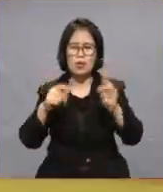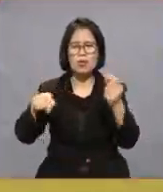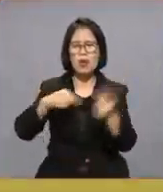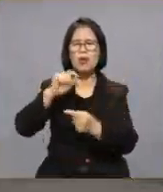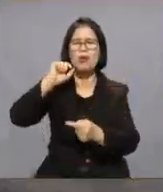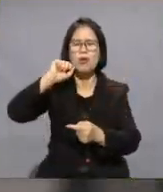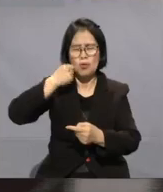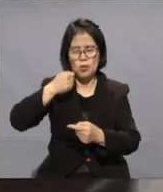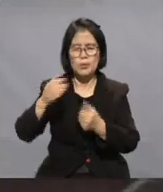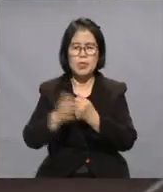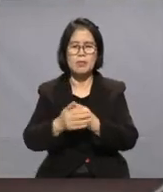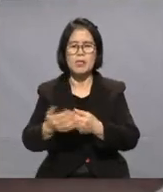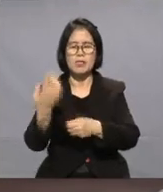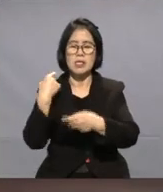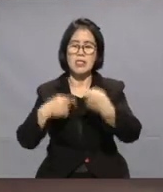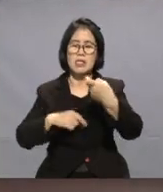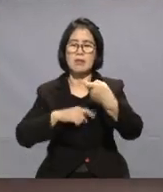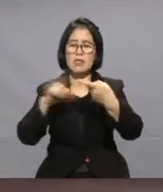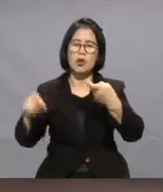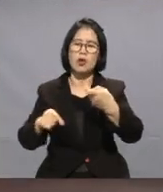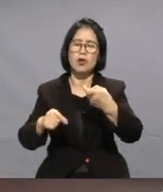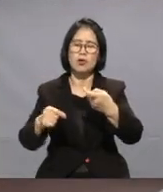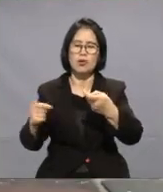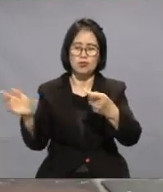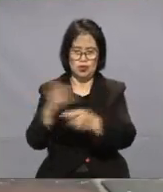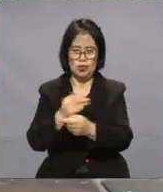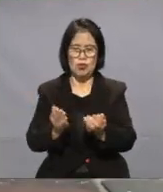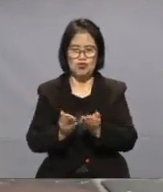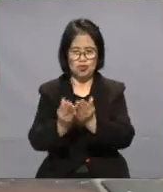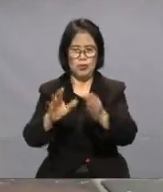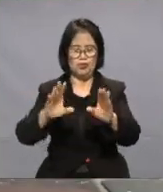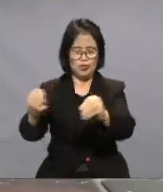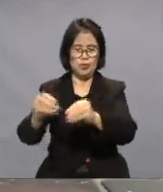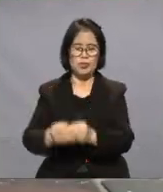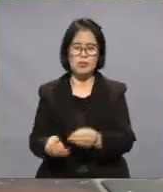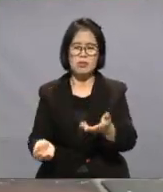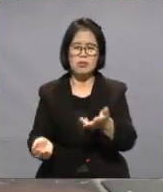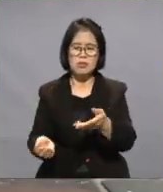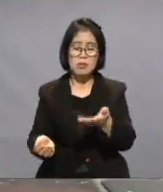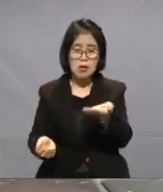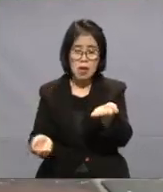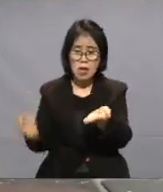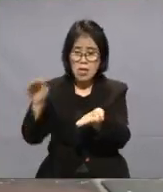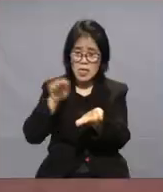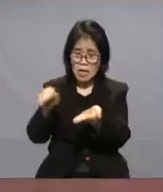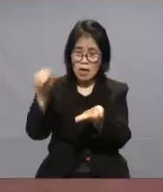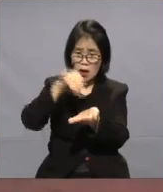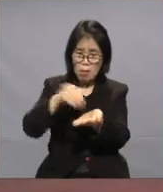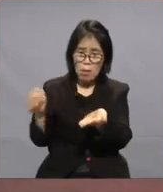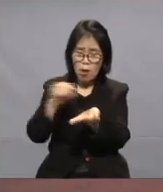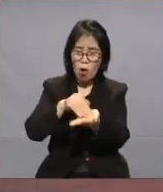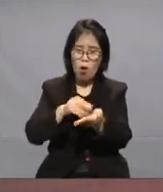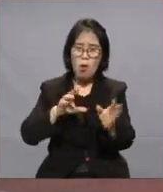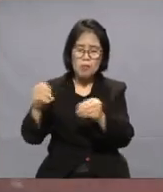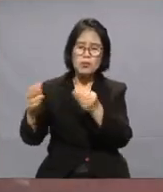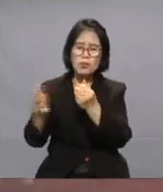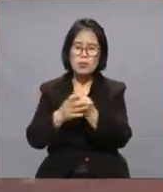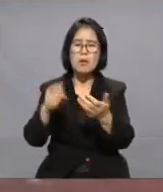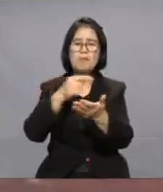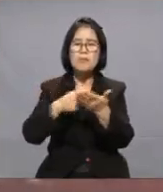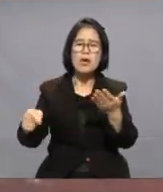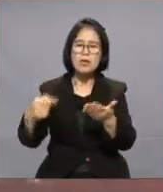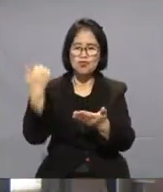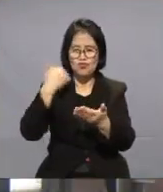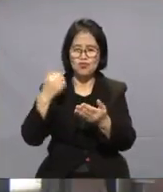이유로 지난해 11월부터 운항을 중지했기 때문. 차량을 실을 수 있었던 카페리가 운항을 멈추자 피해는 주민들